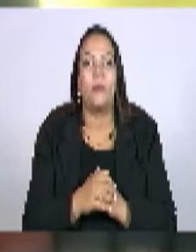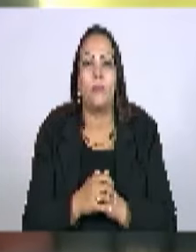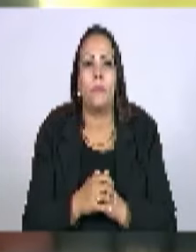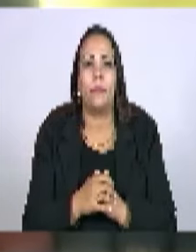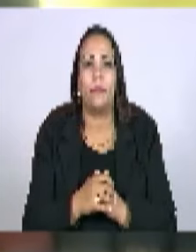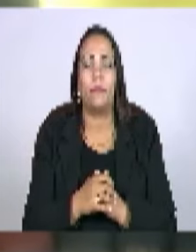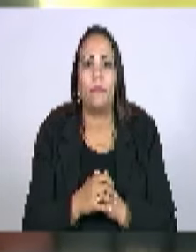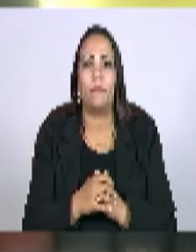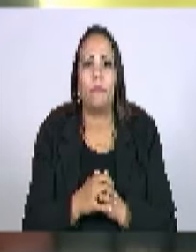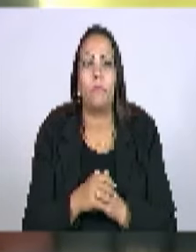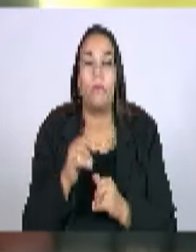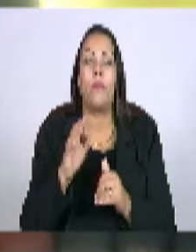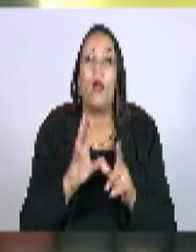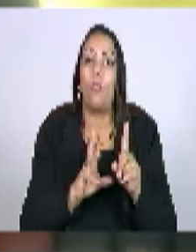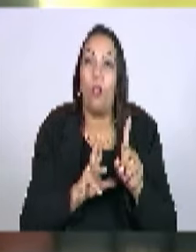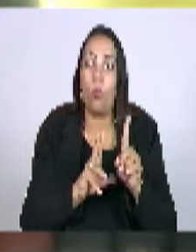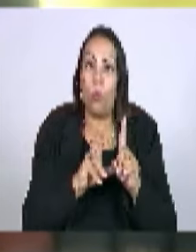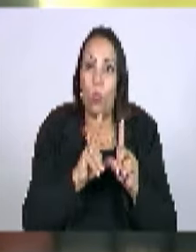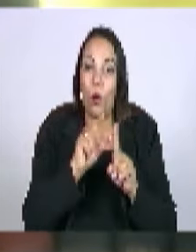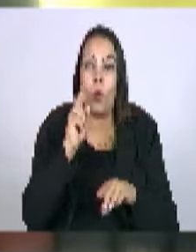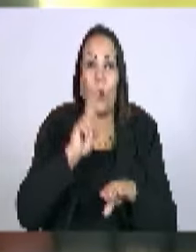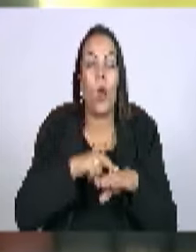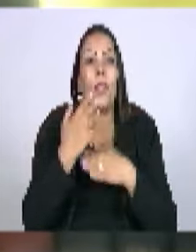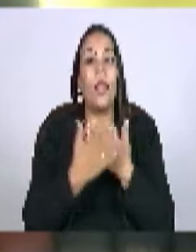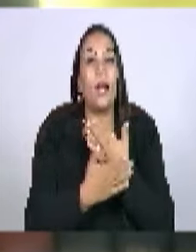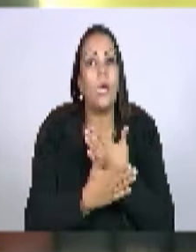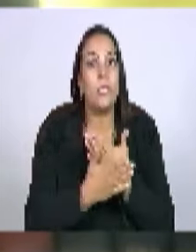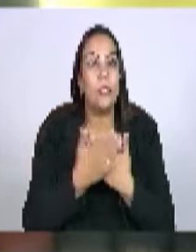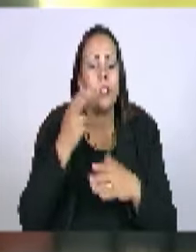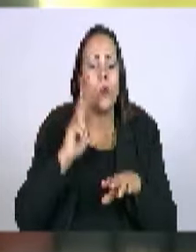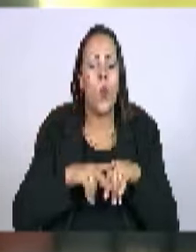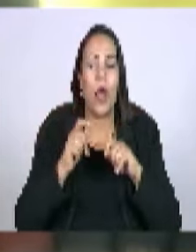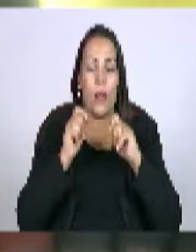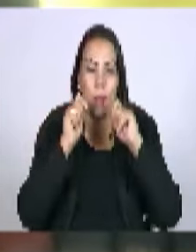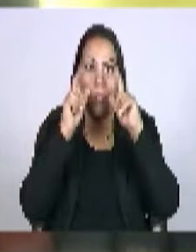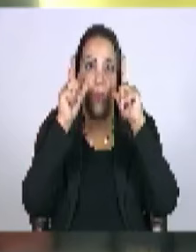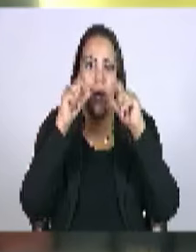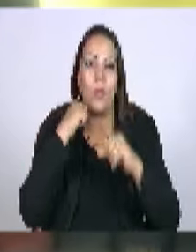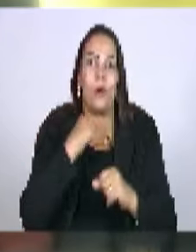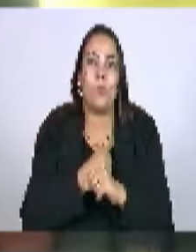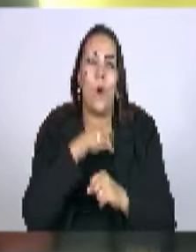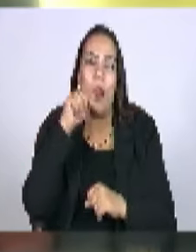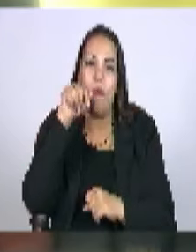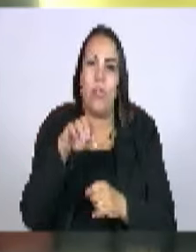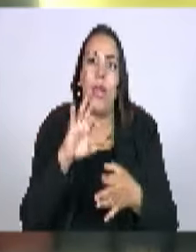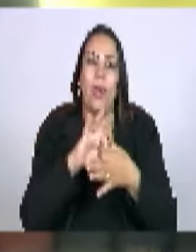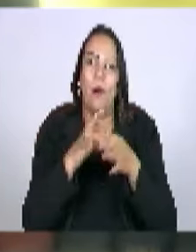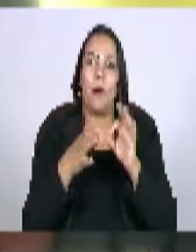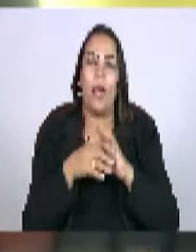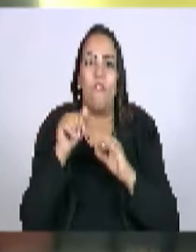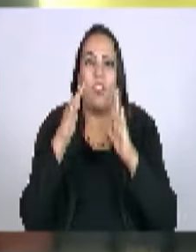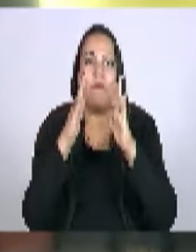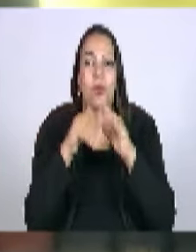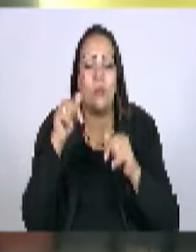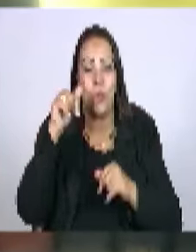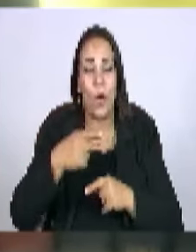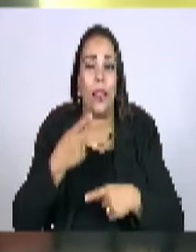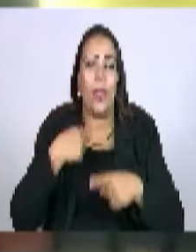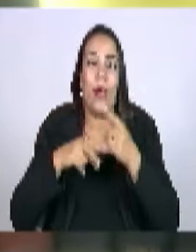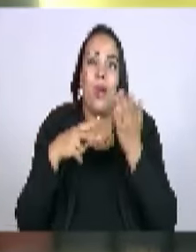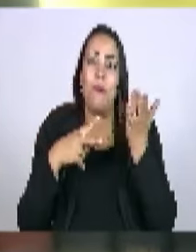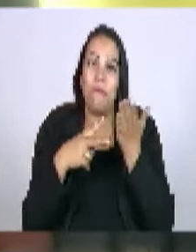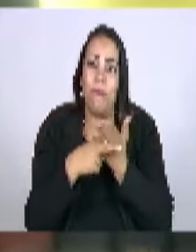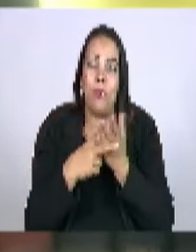ل تطوير وتحديث وتنوير العمل الاهلي في مصر نخرج لفاصل